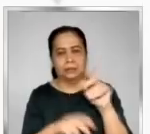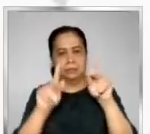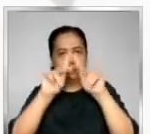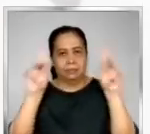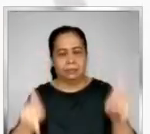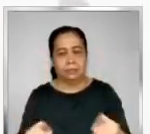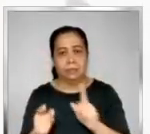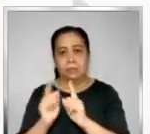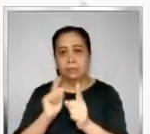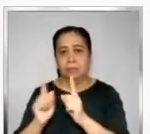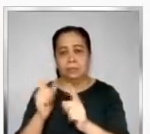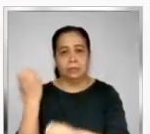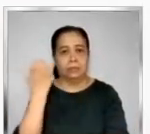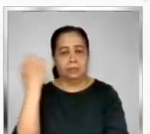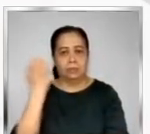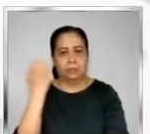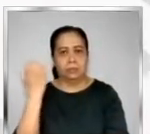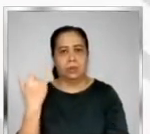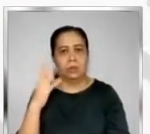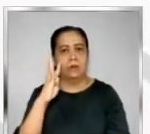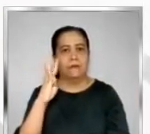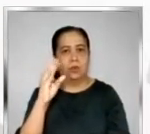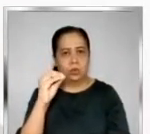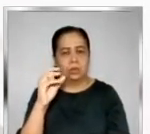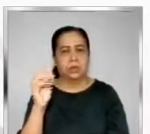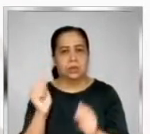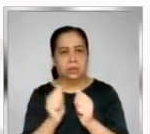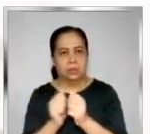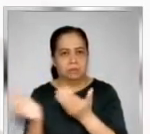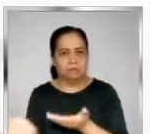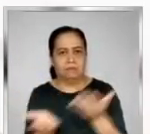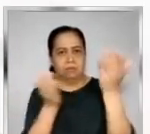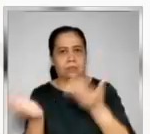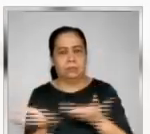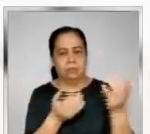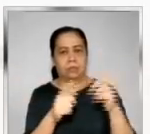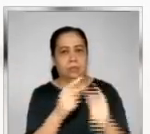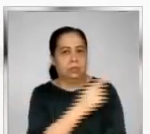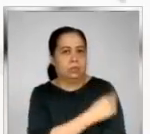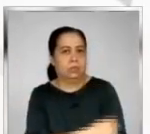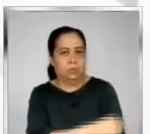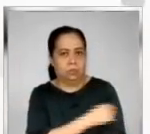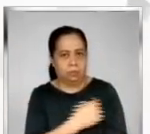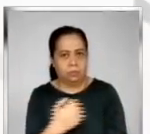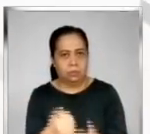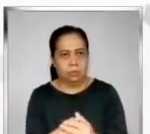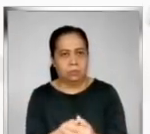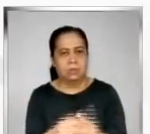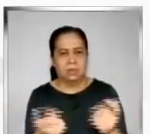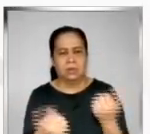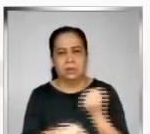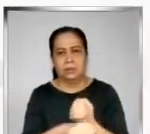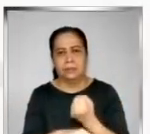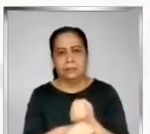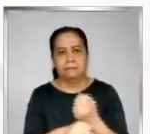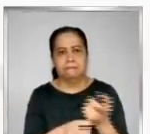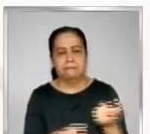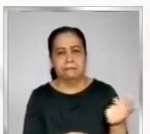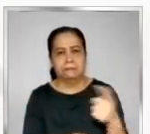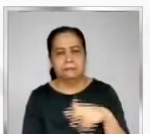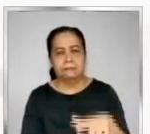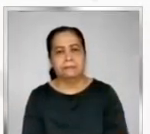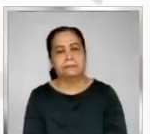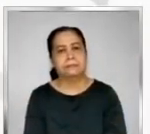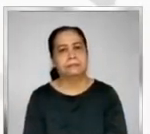ay nasa 40 na raw yung kanilang naitakbo. Doon naman sa hospital, bagamat ang mga iyon ay nahirapan lamang sa pagkina at hindi naman malusak yung